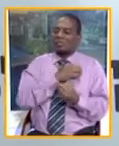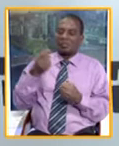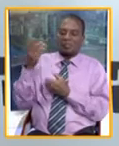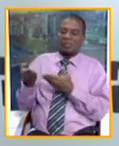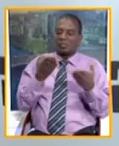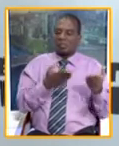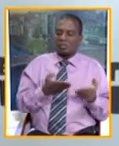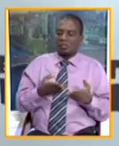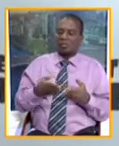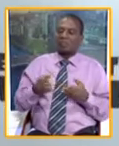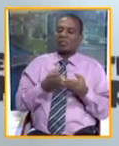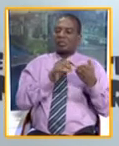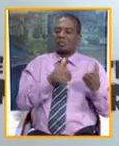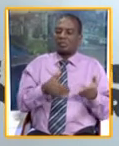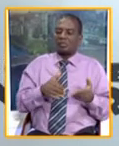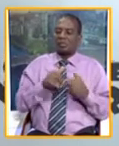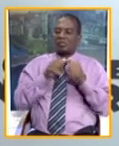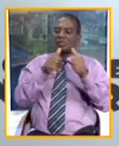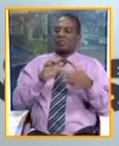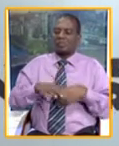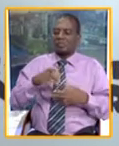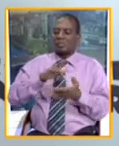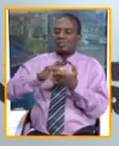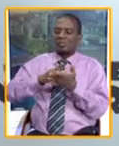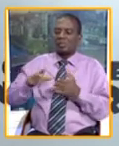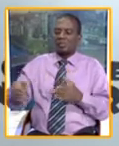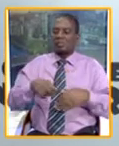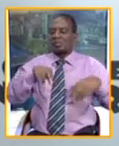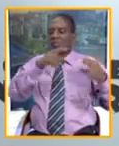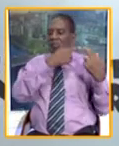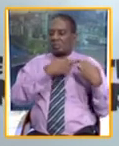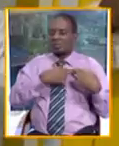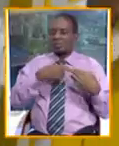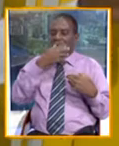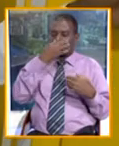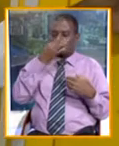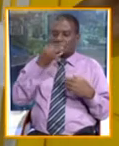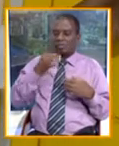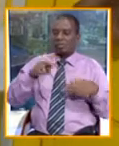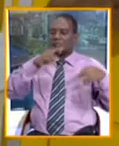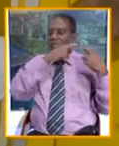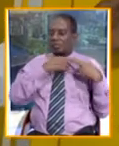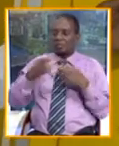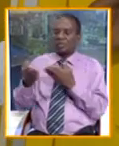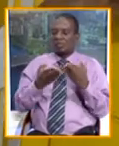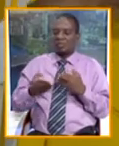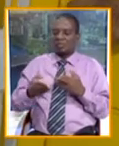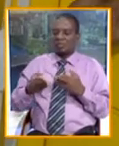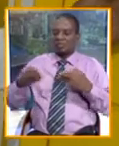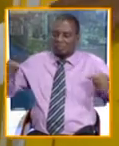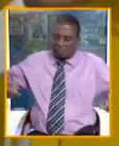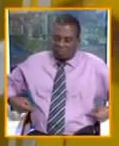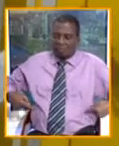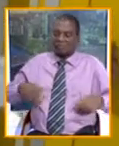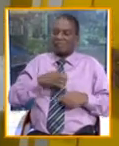Ce sont des dons de médicaments essentiellement et pour la prise en charge de la dialyse de ces enfants. Le responsable du service